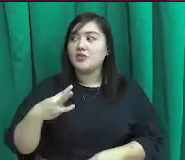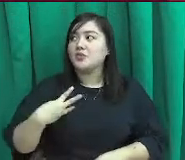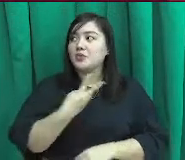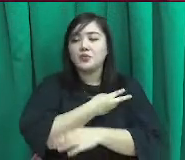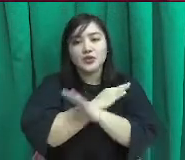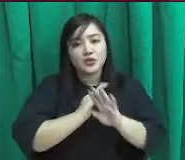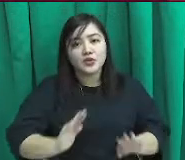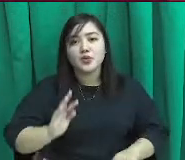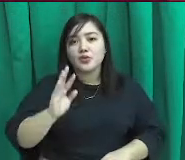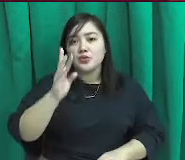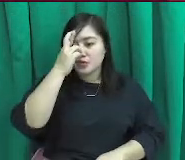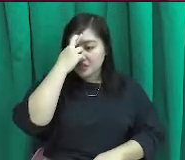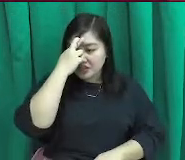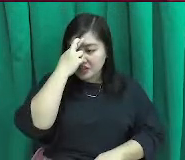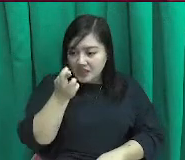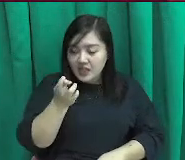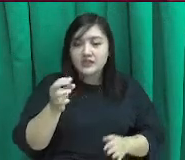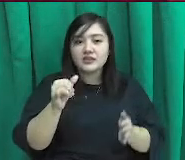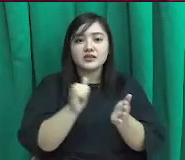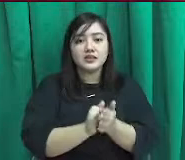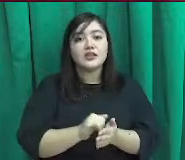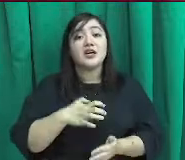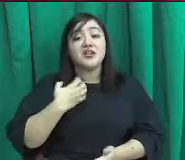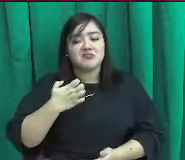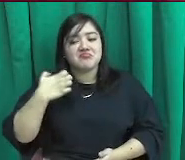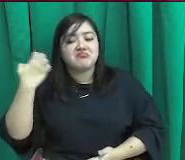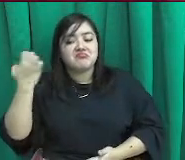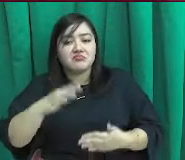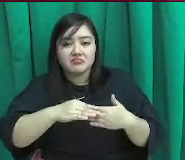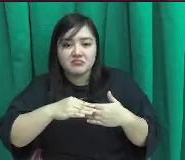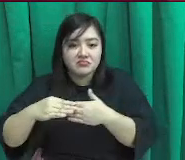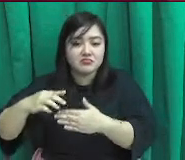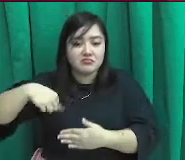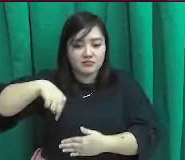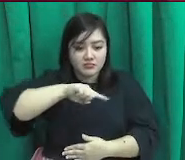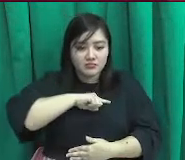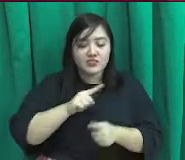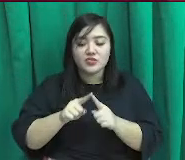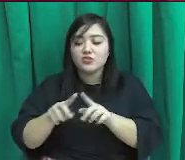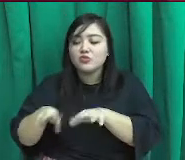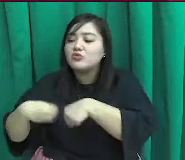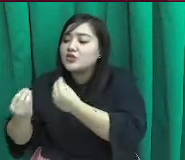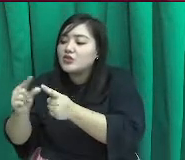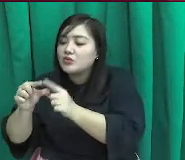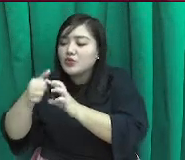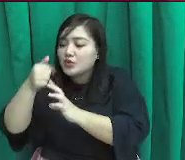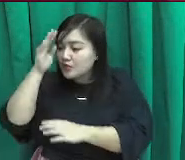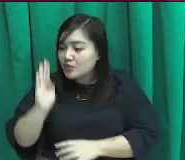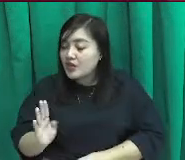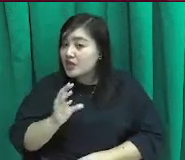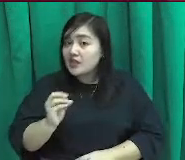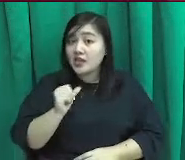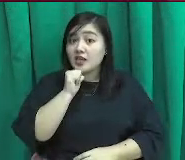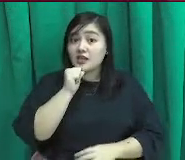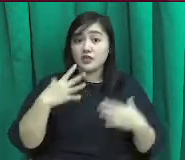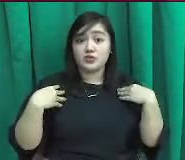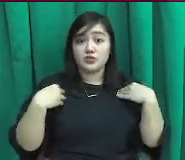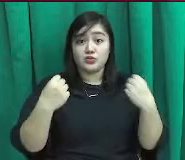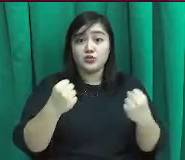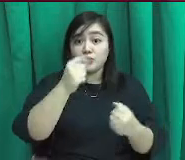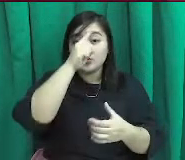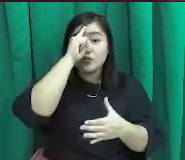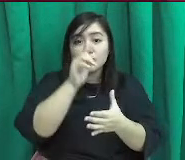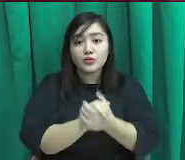ating sowing ng salita ng Diyos sa kanila at hindi na conviction. Yeah. We want our family to